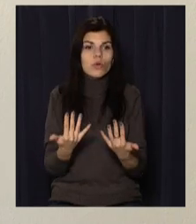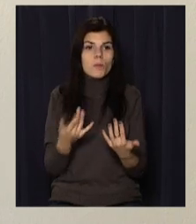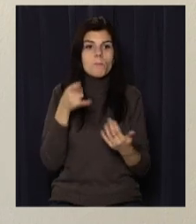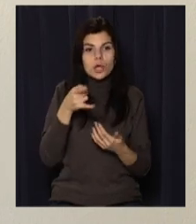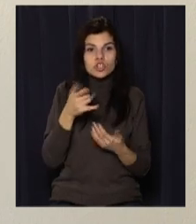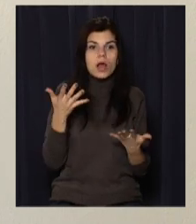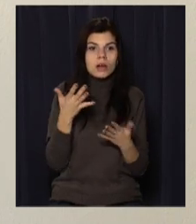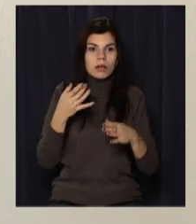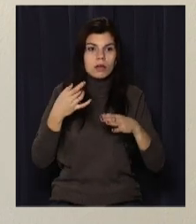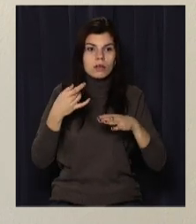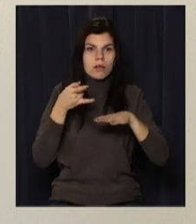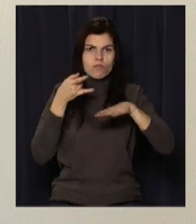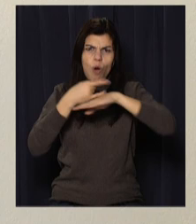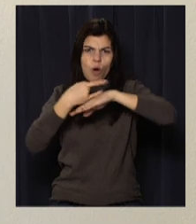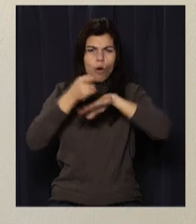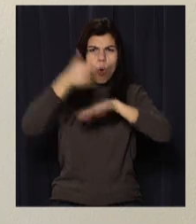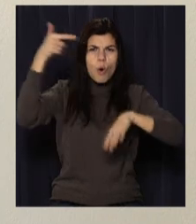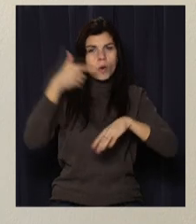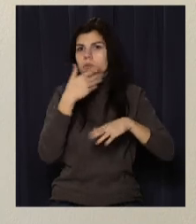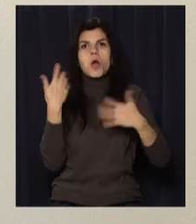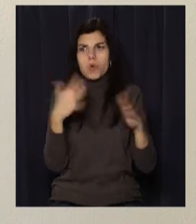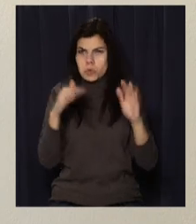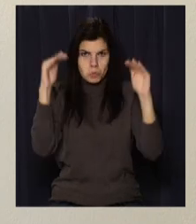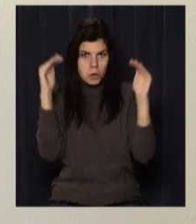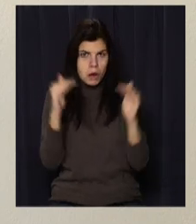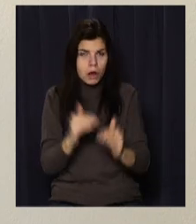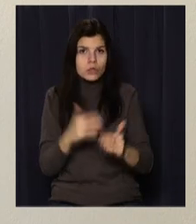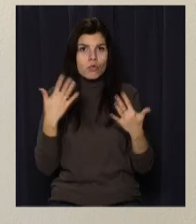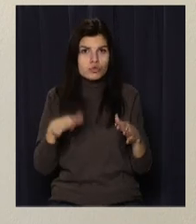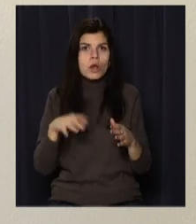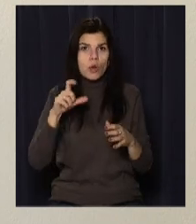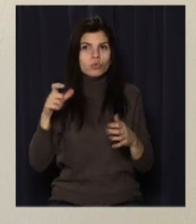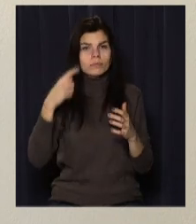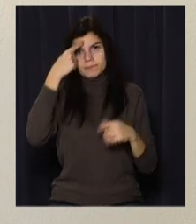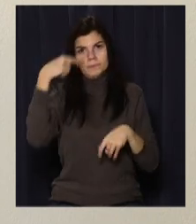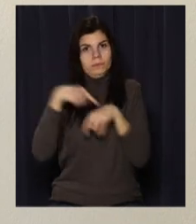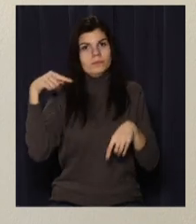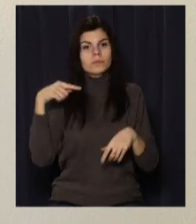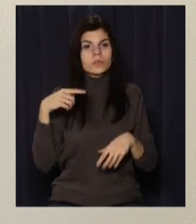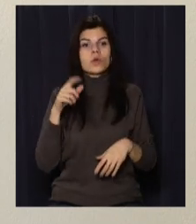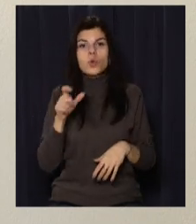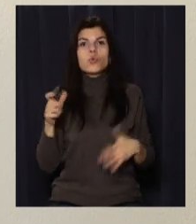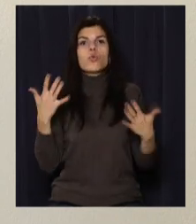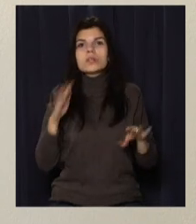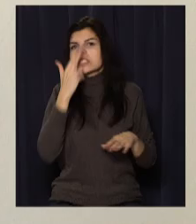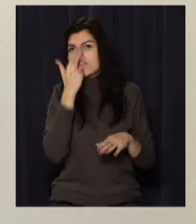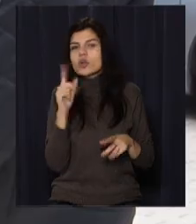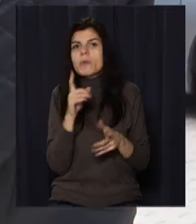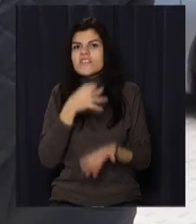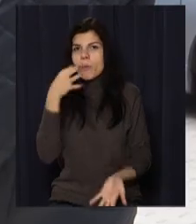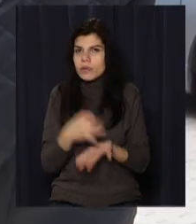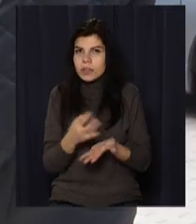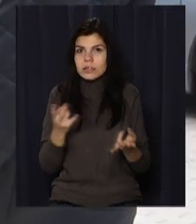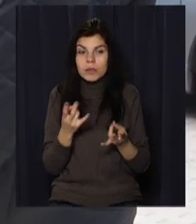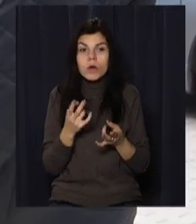які припарковані з порушенням. Їх взагалі значно менше. Тому що люди вже звикають до відповідальності.